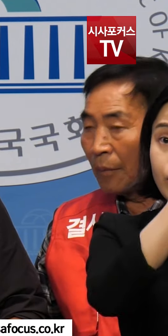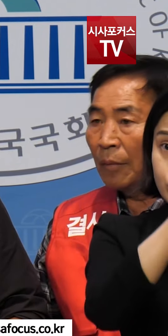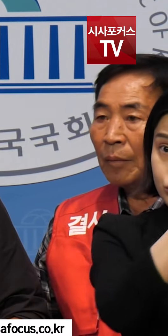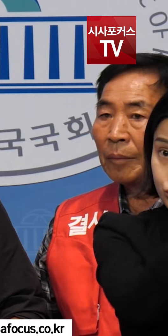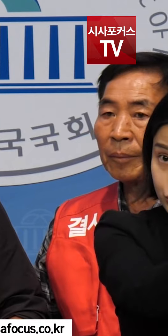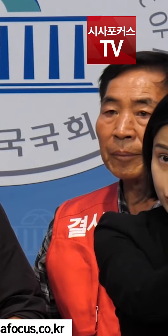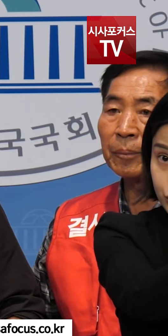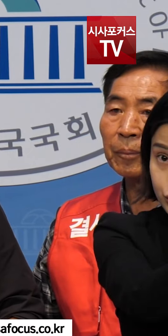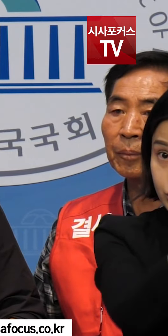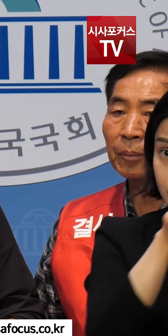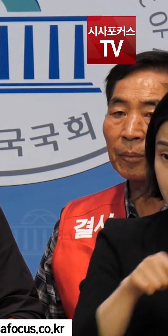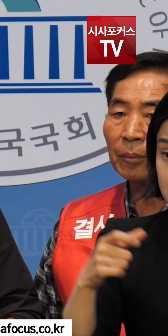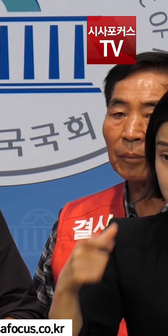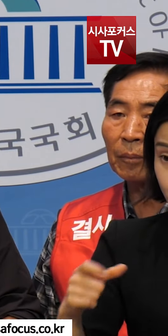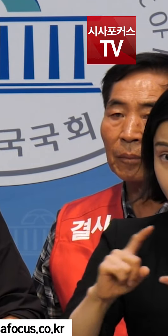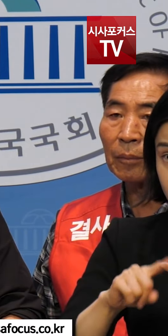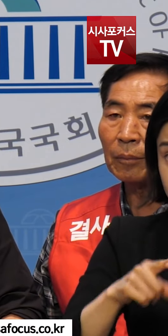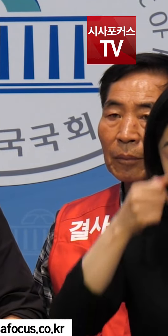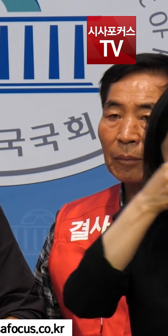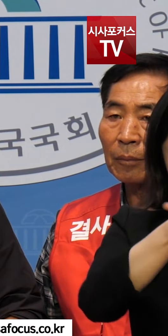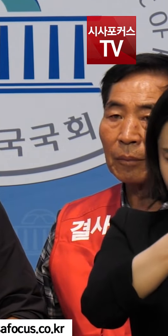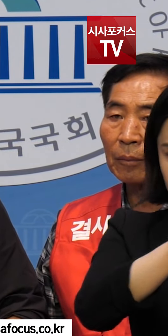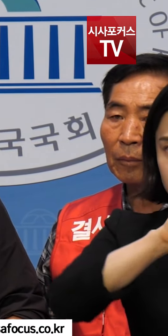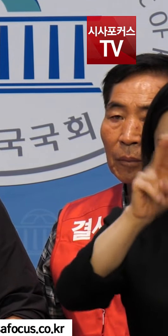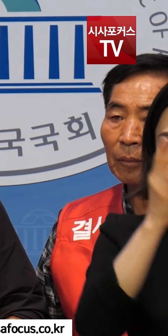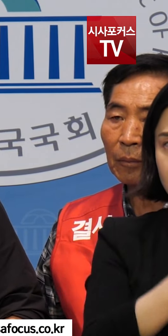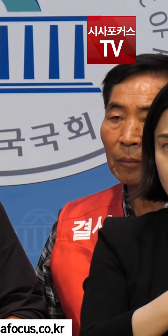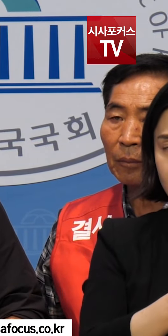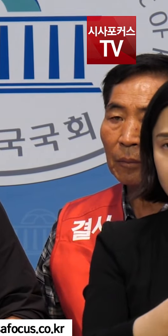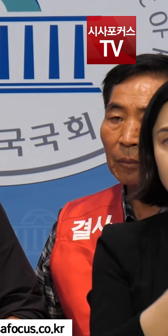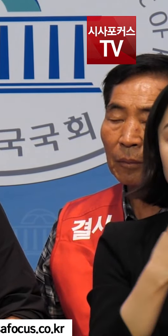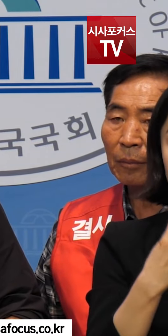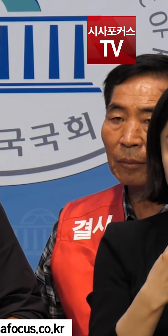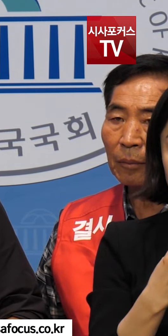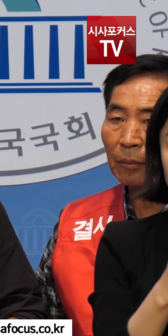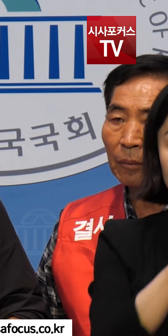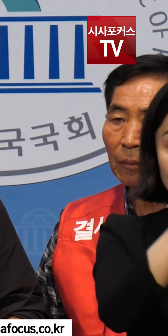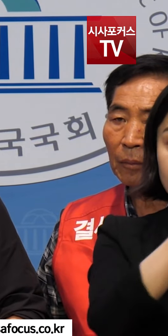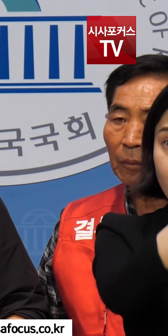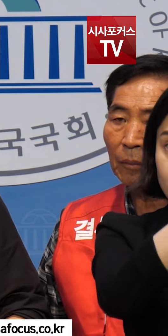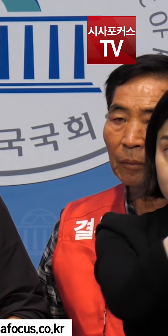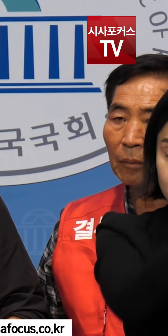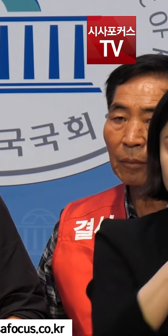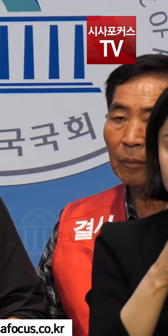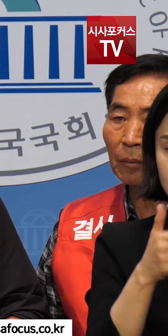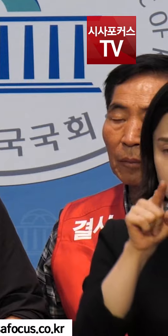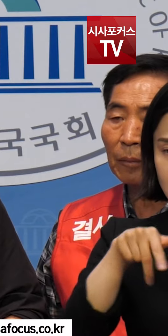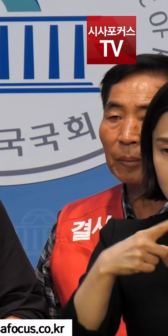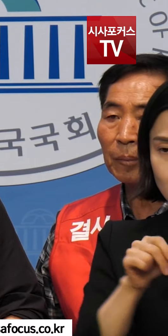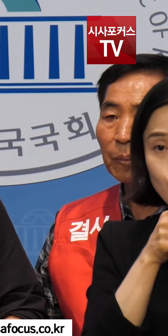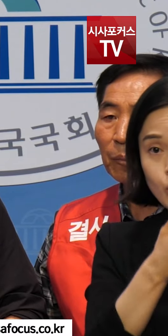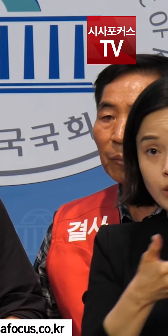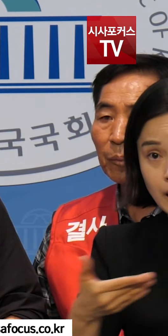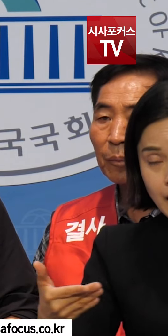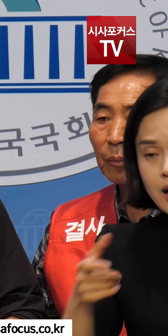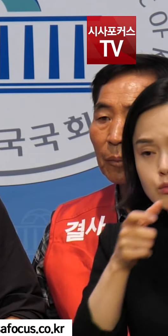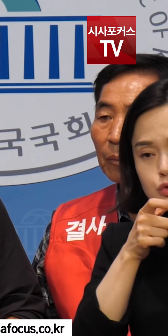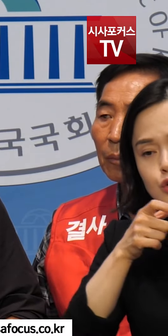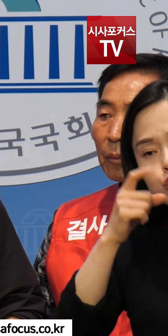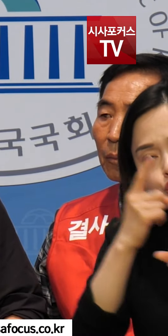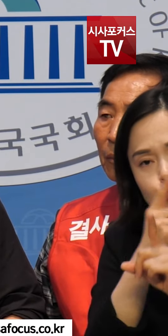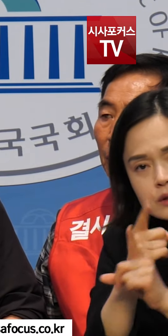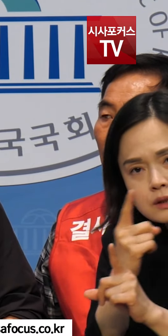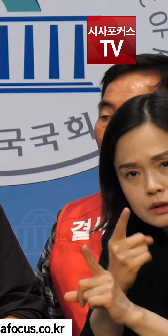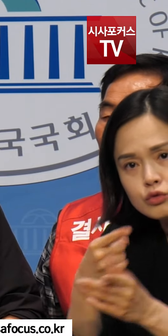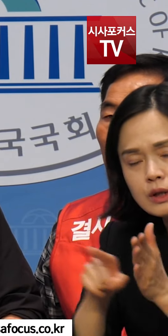취수 계획을 적각 철회하라. 하나, 환경부는 낙동강 본류 수질 개선을 통하여 안전한 물 공급